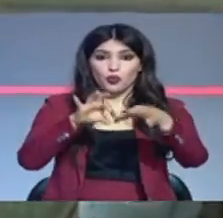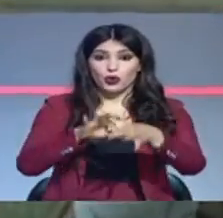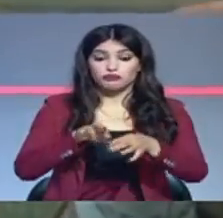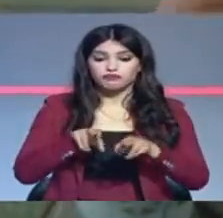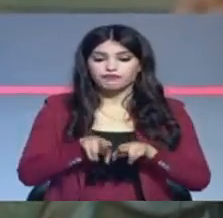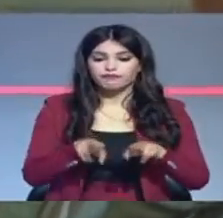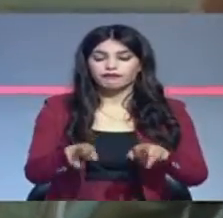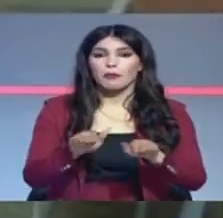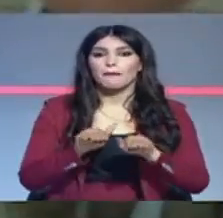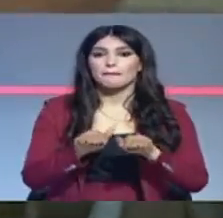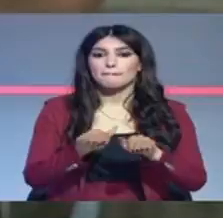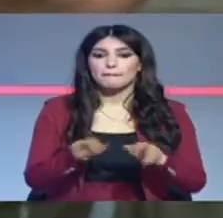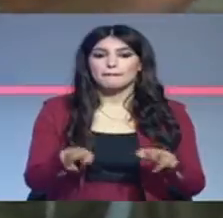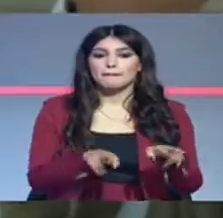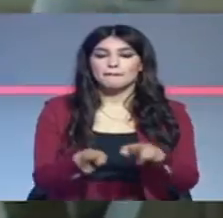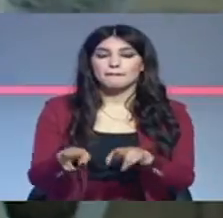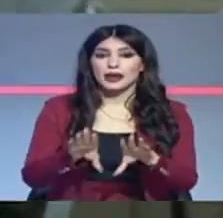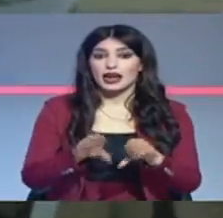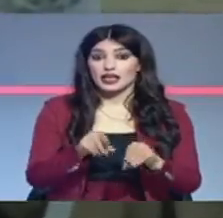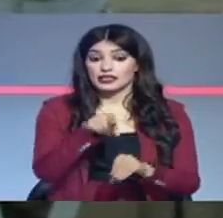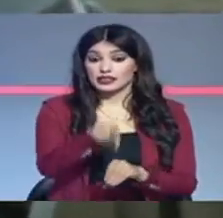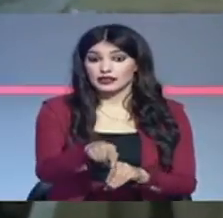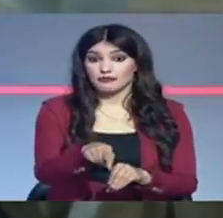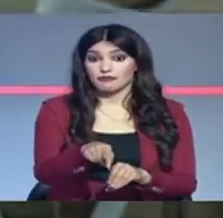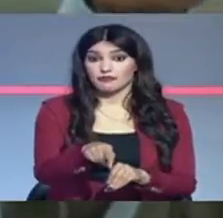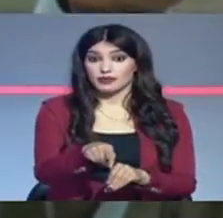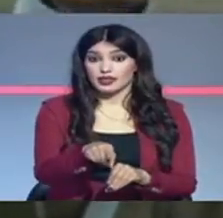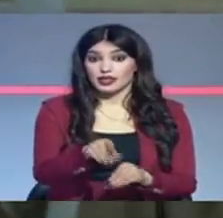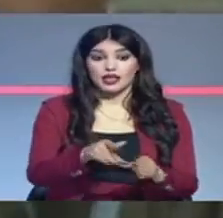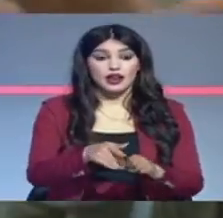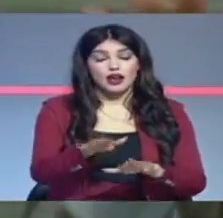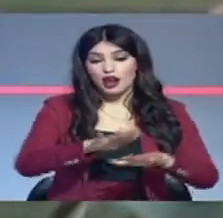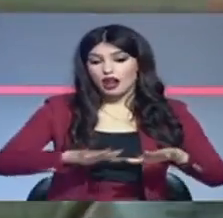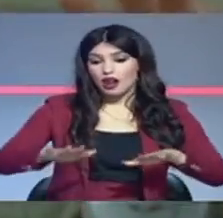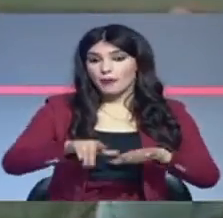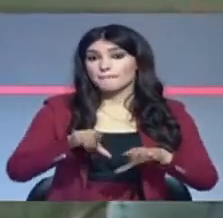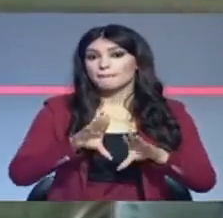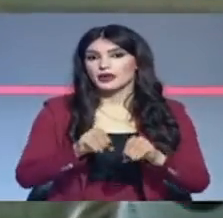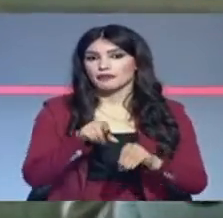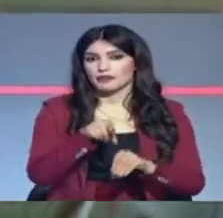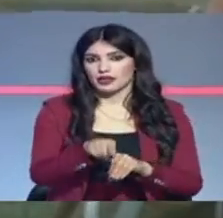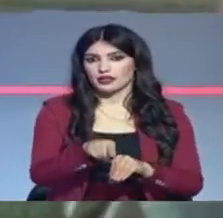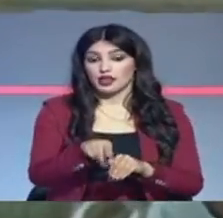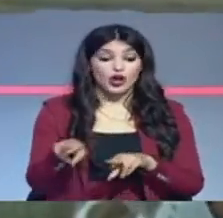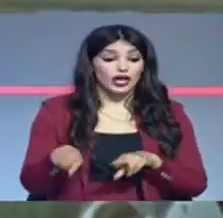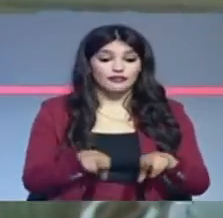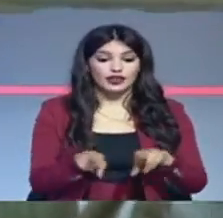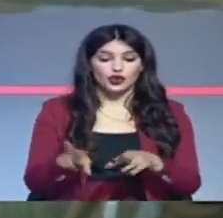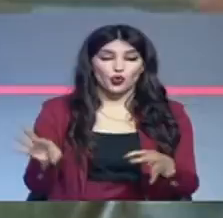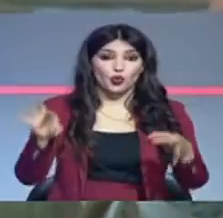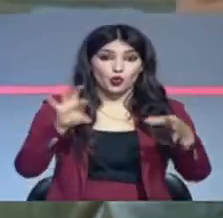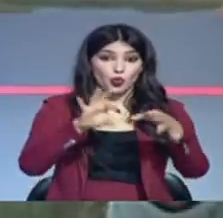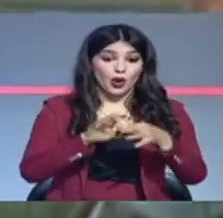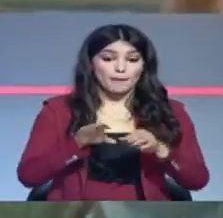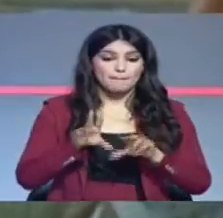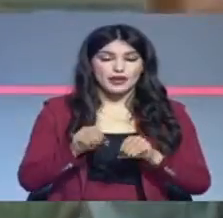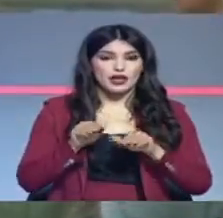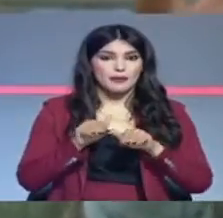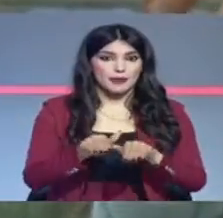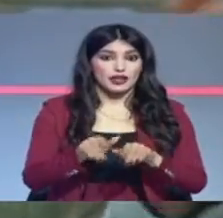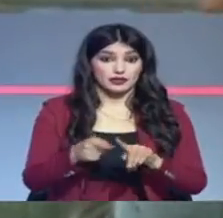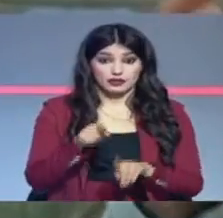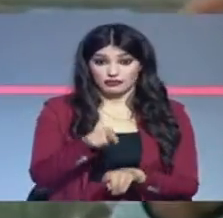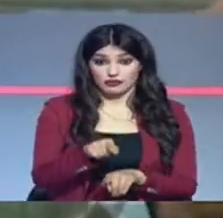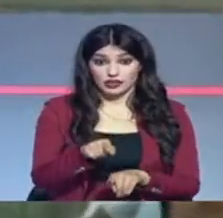يمشوا للبنان والوسط القاحله القاحل اتوجه التكنولوجيا